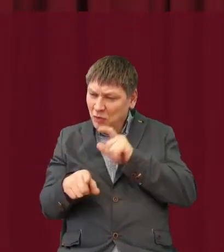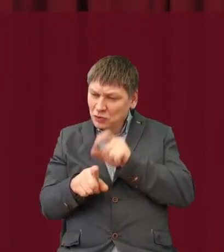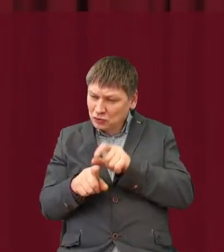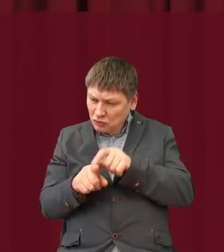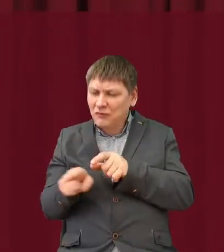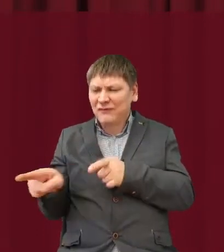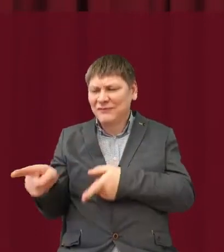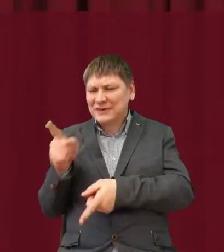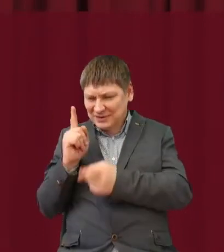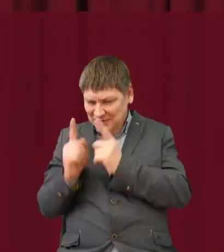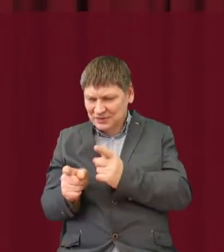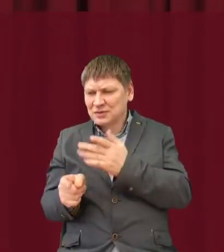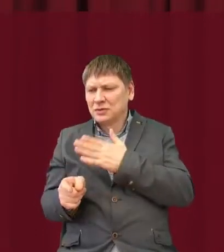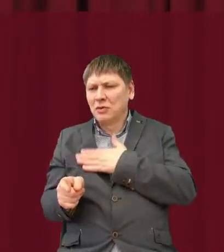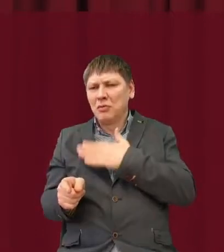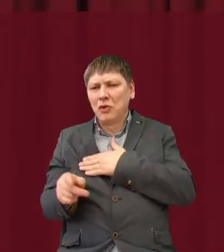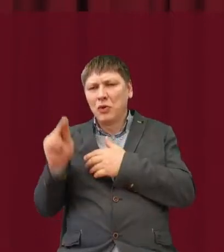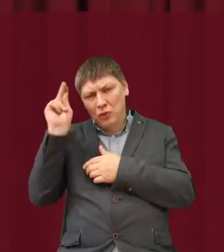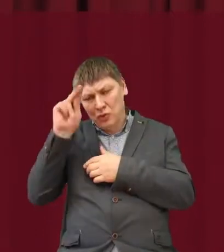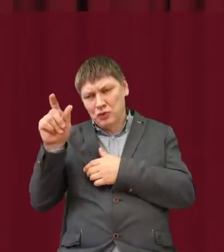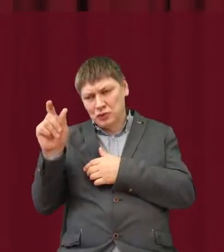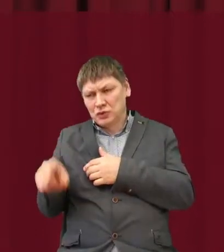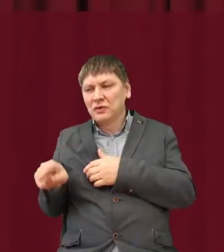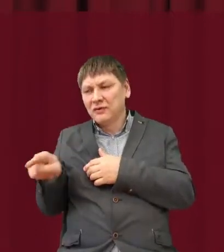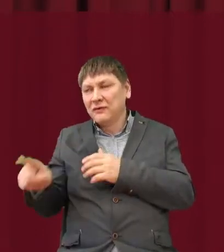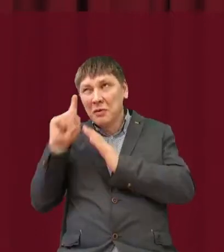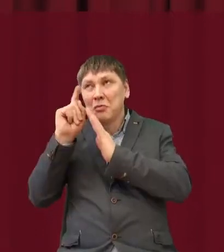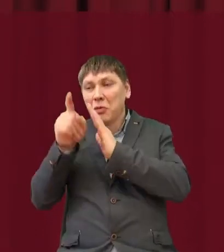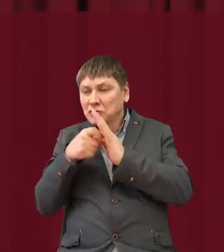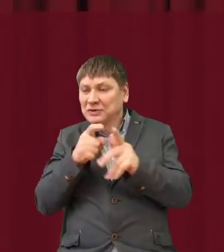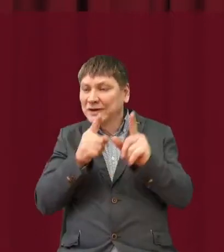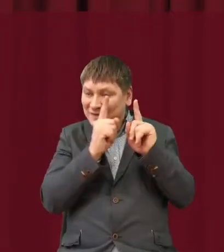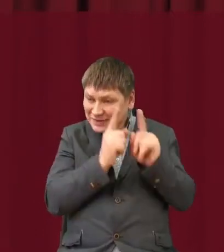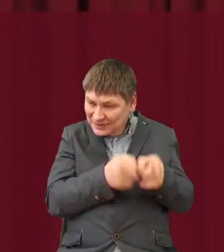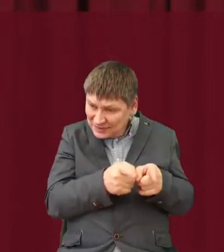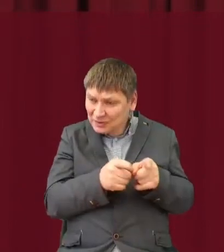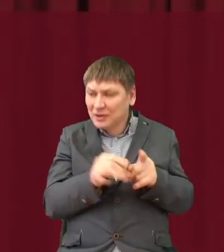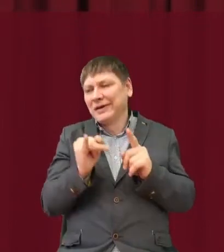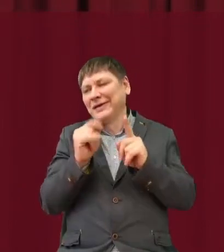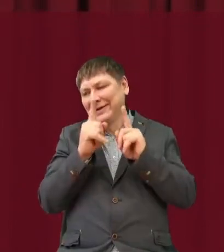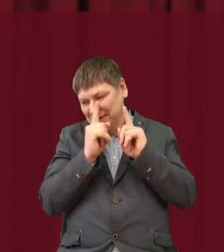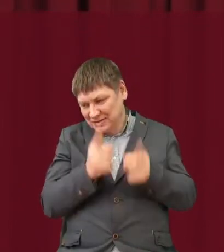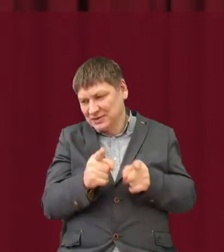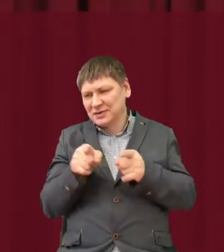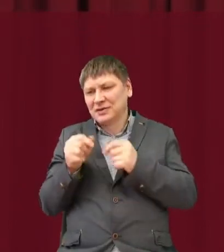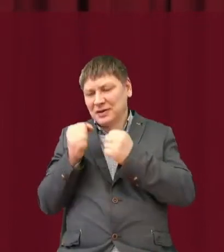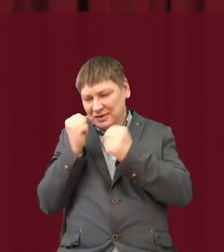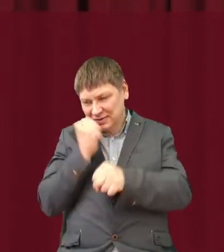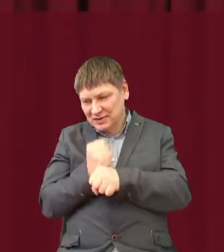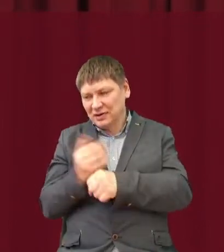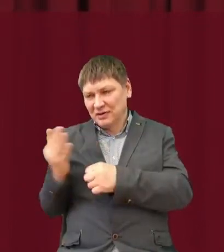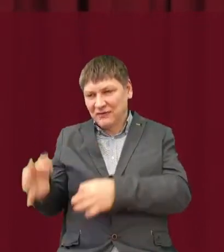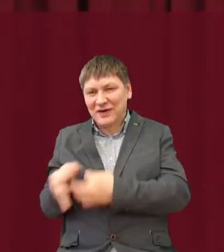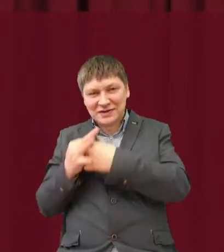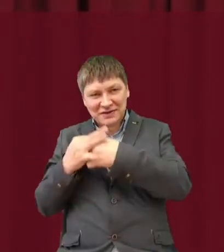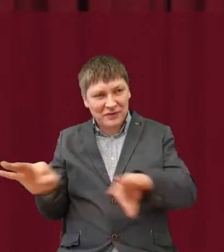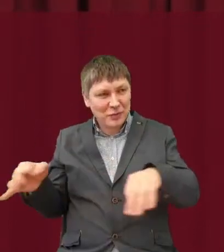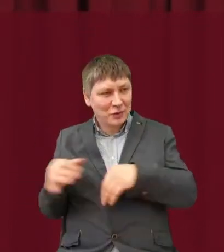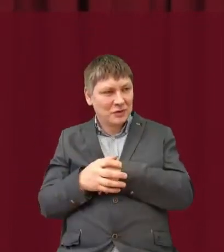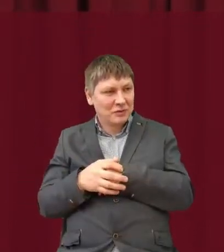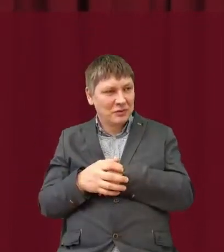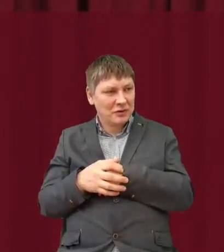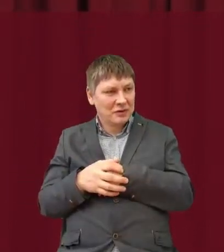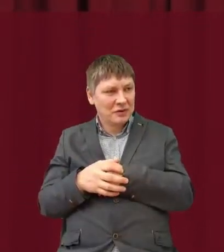то вы истина мои ученики и познаете истину и истина сделает вас свободными